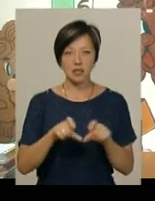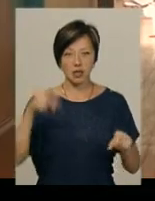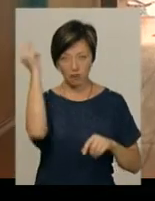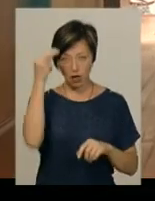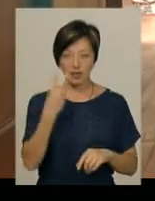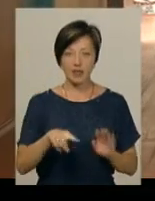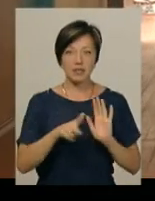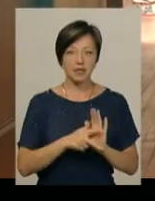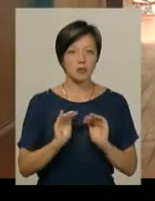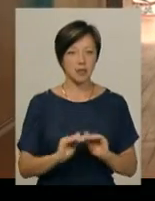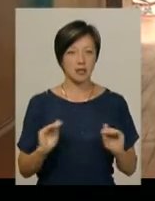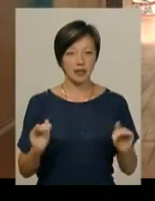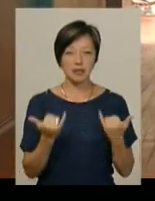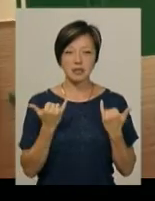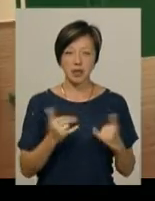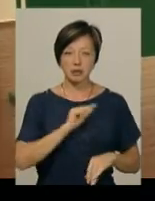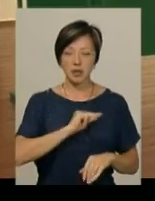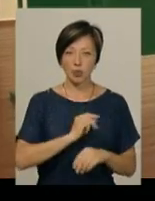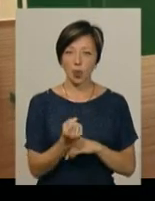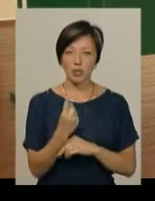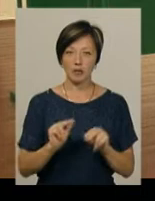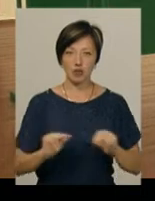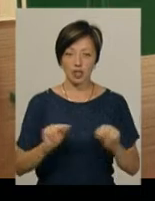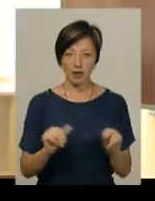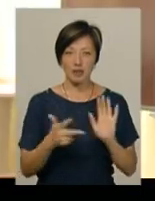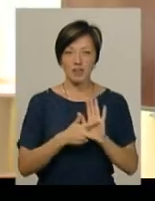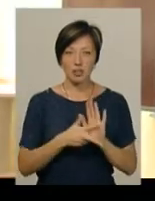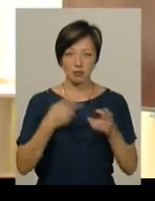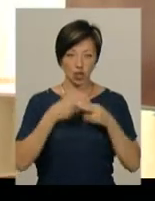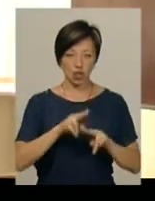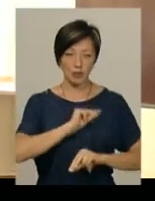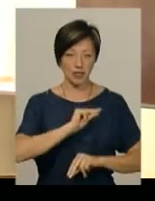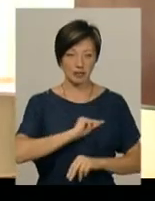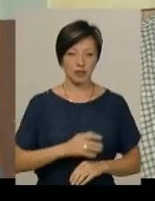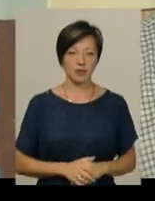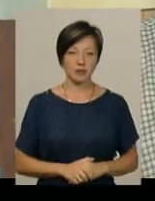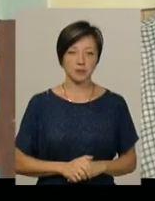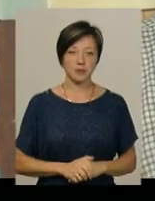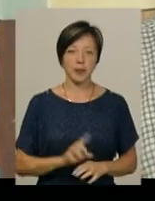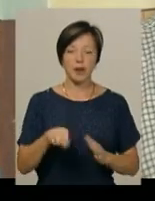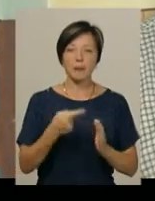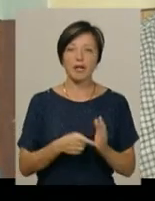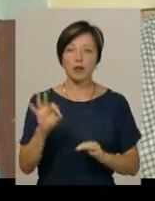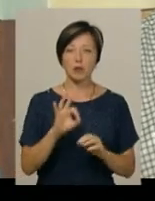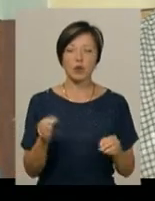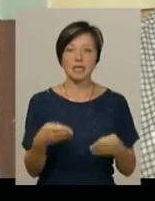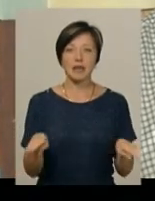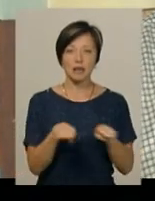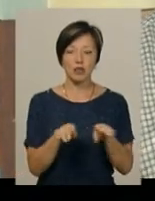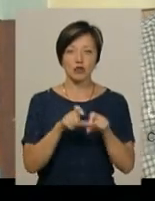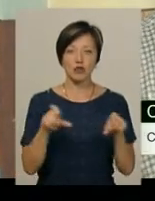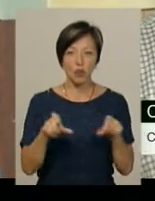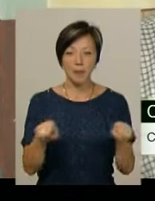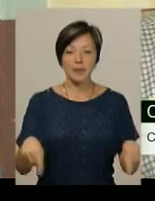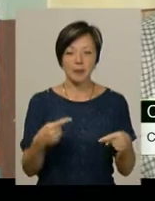навчалося 28 дітей. Зараз працює 11 вчителів та 8 технічних працівників. Питання про закриття школи піднімалося ще,